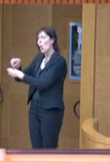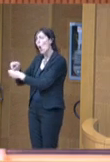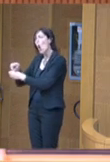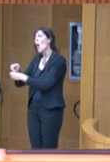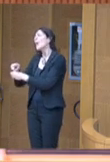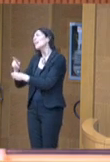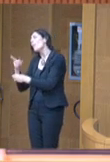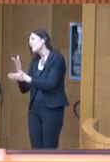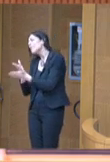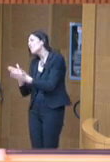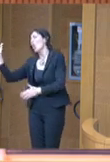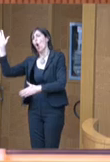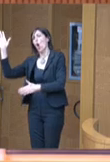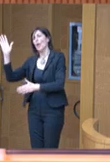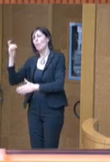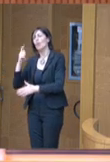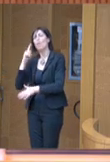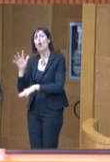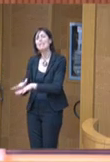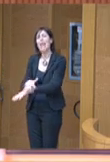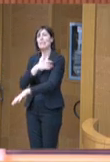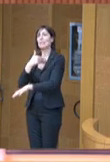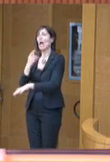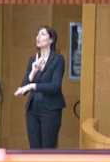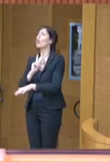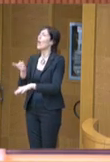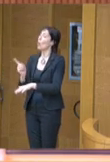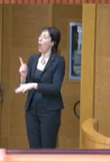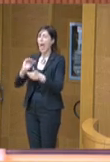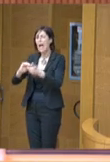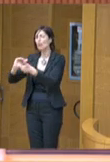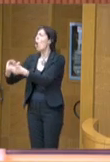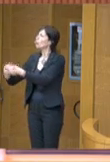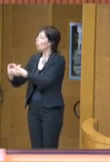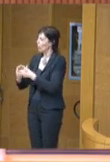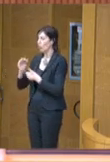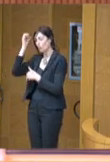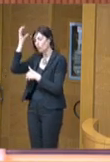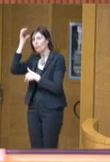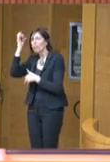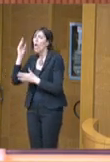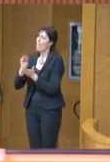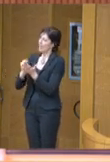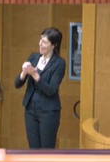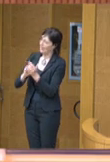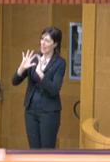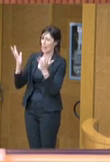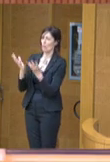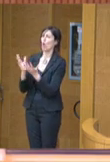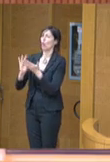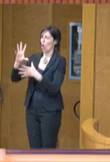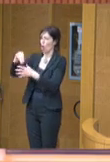no? Perché la mia sensazione è che le associazioni ogni tanto siano presenti nel mondo della scuola